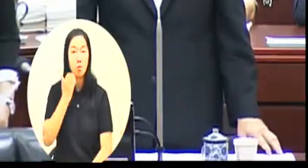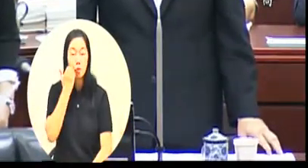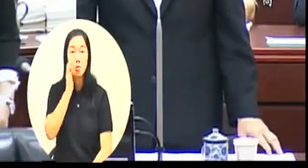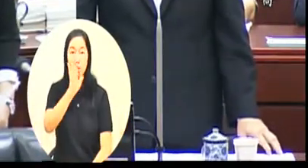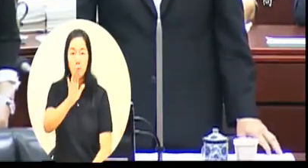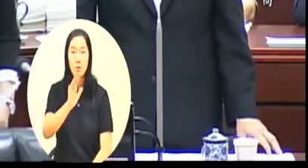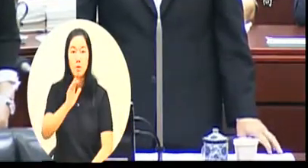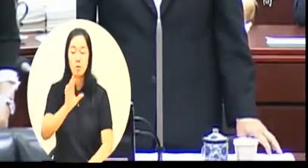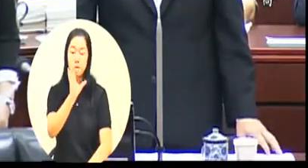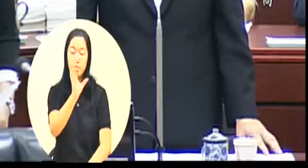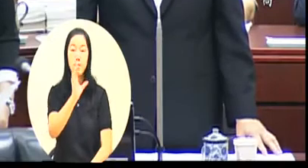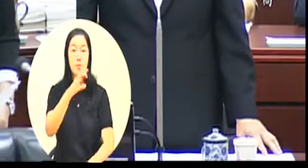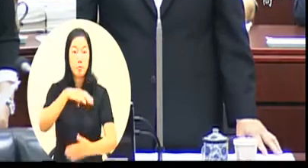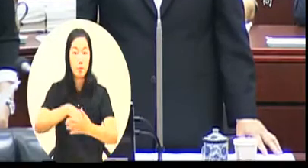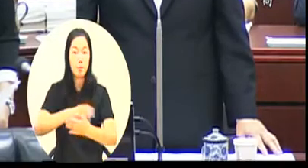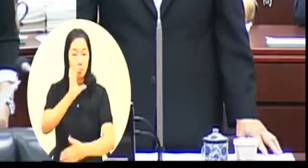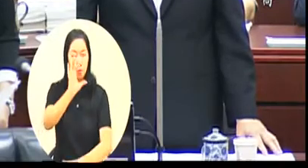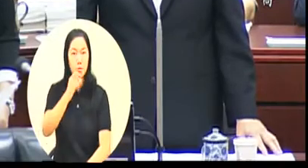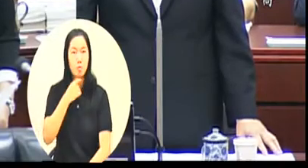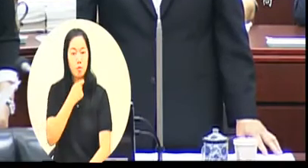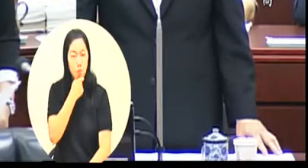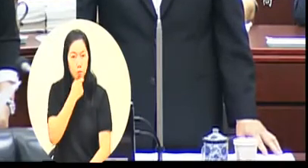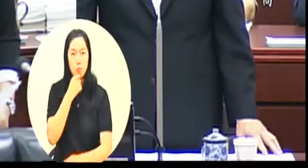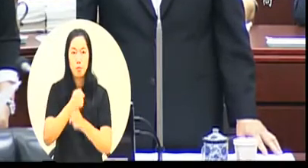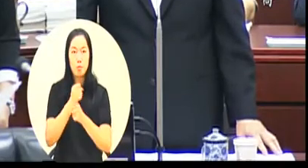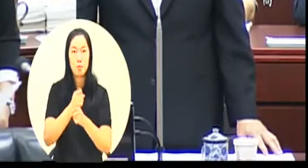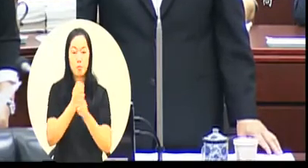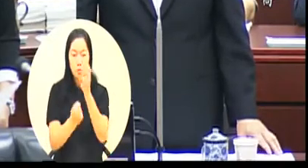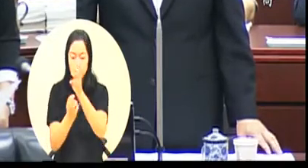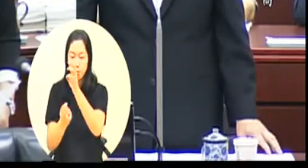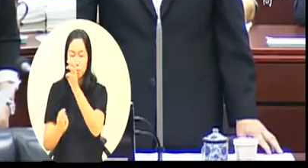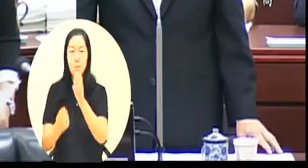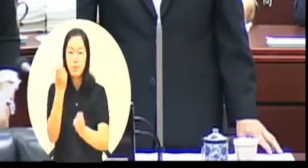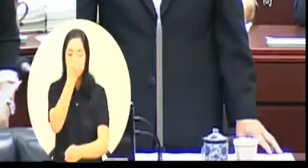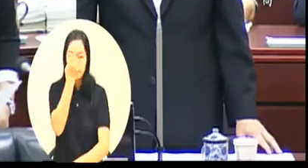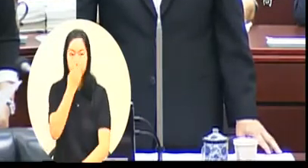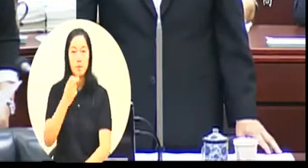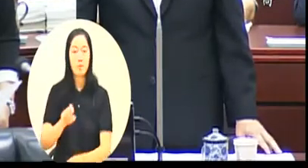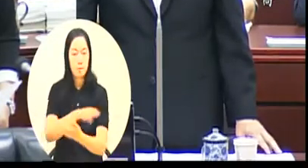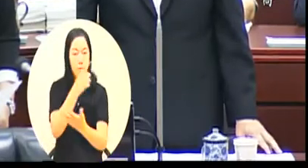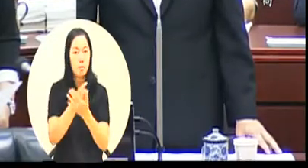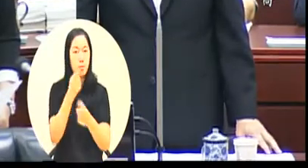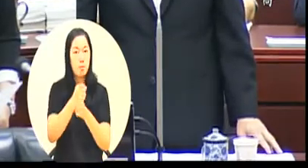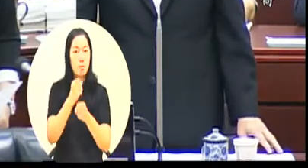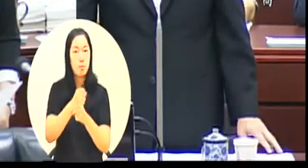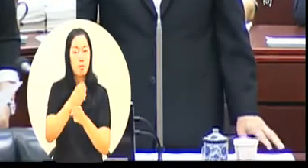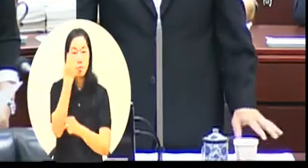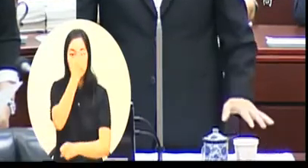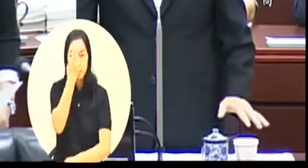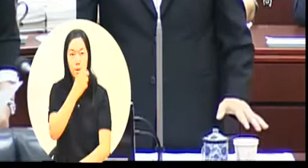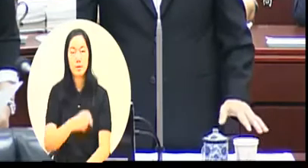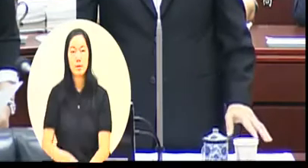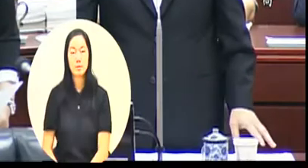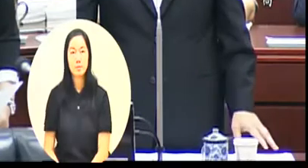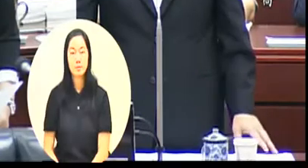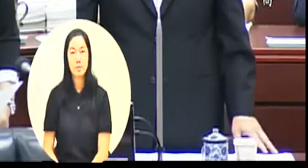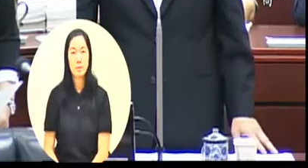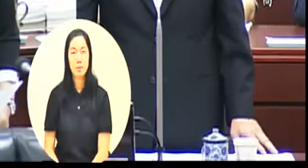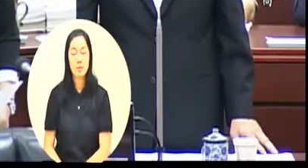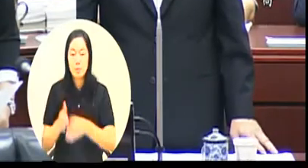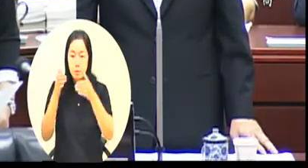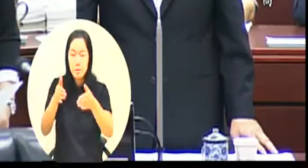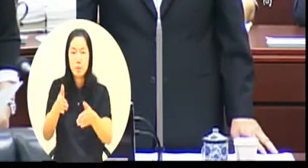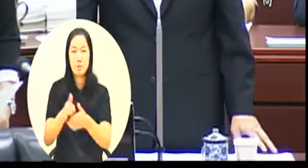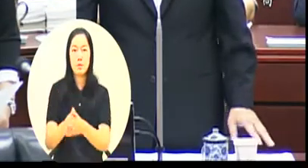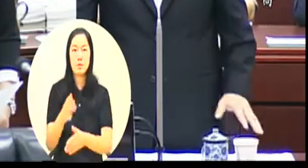分，我们也愿意哈做一个全面的核查，全部来做一个检查一次。那会针对比较老